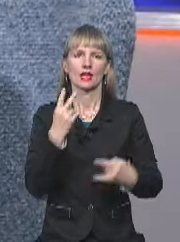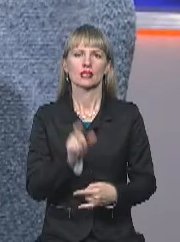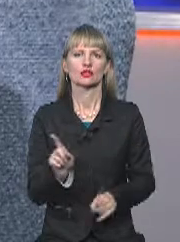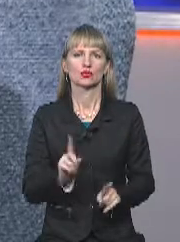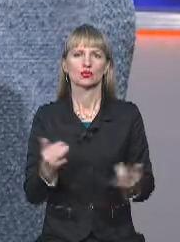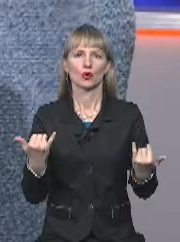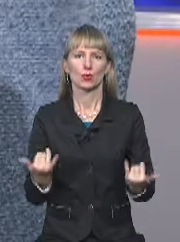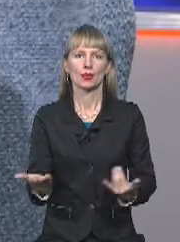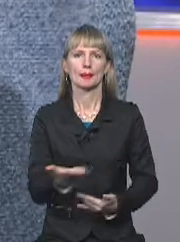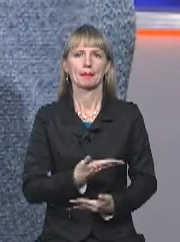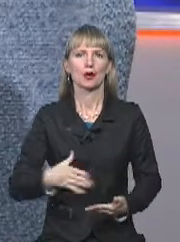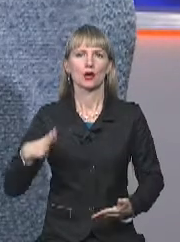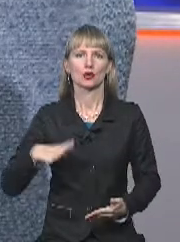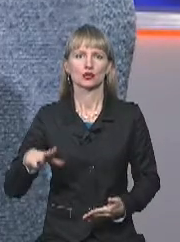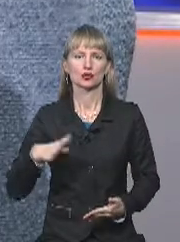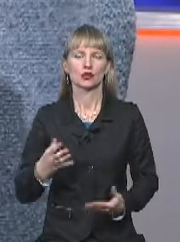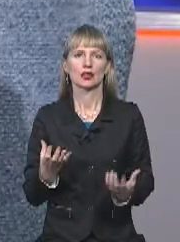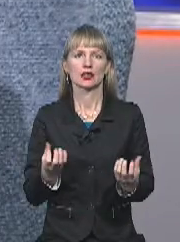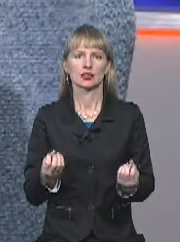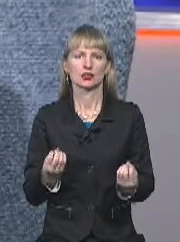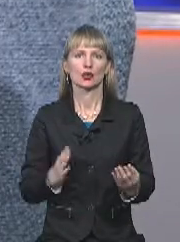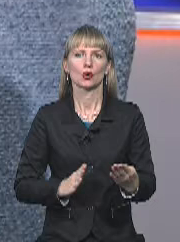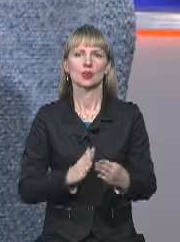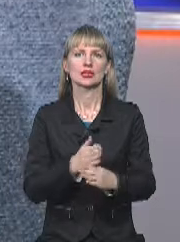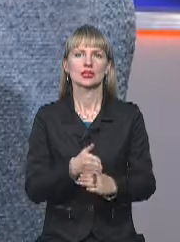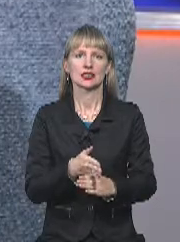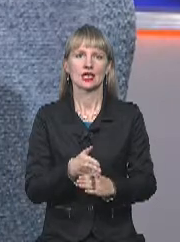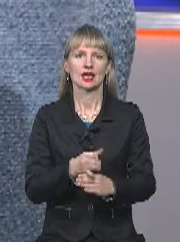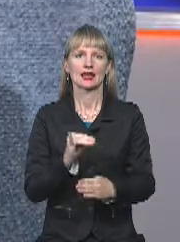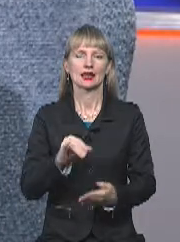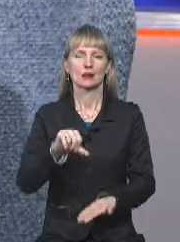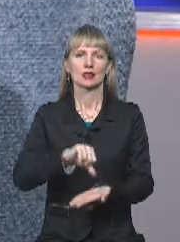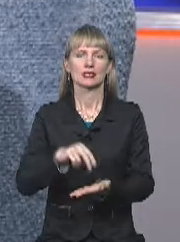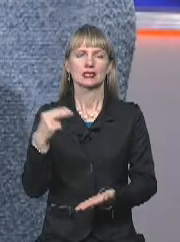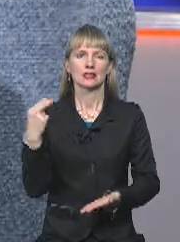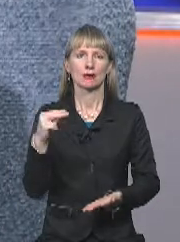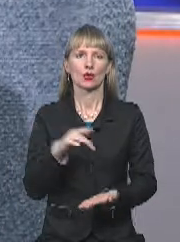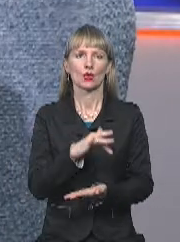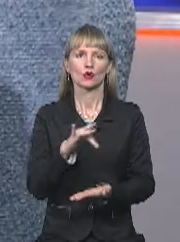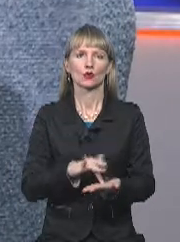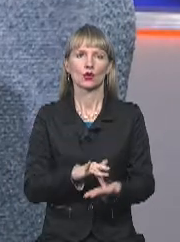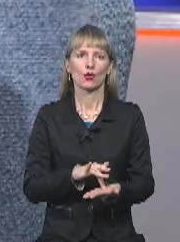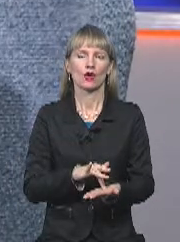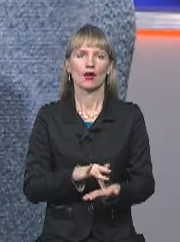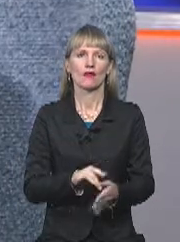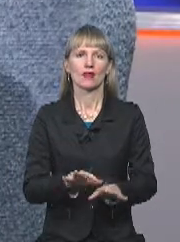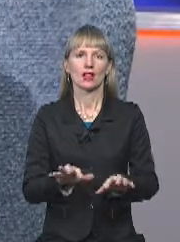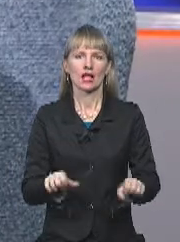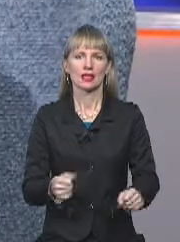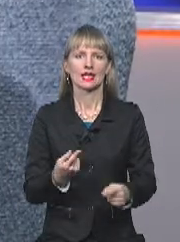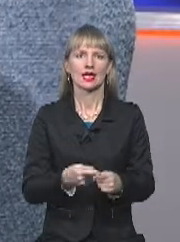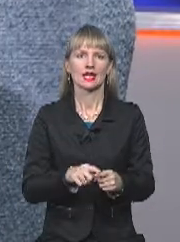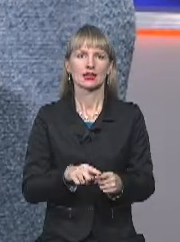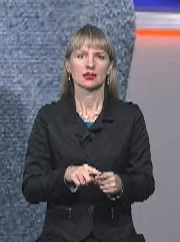що сьогодні ми очікували також у гостях і представницю Запорізької міської влади. Це